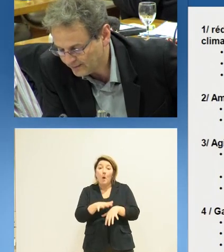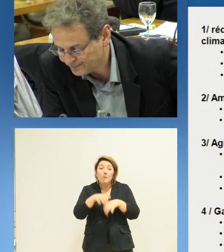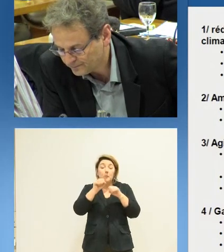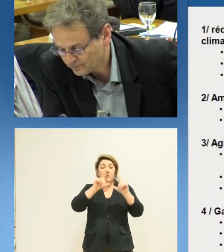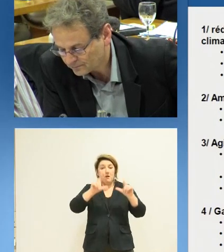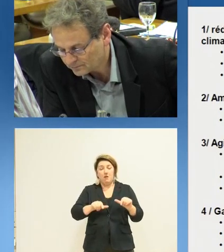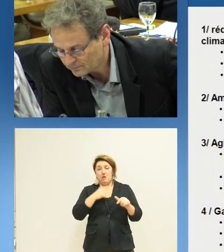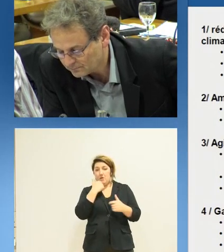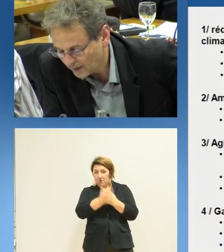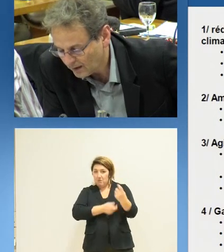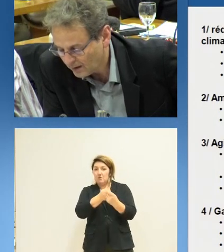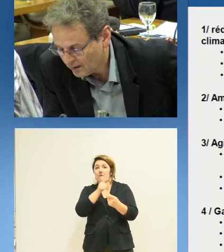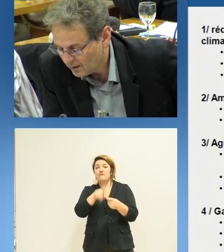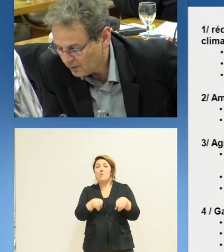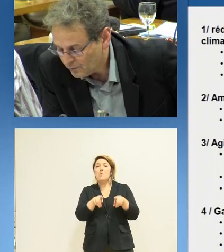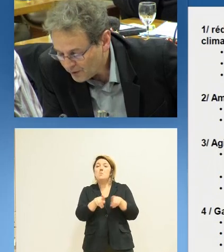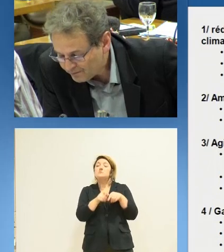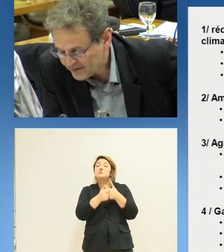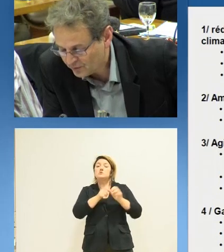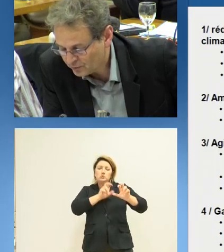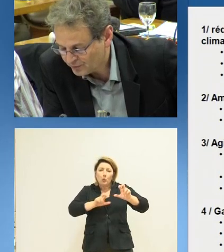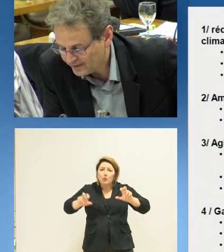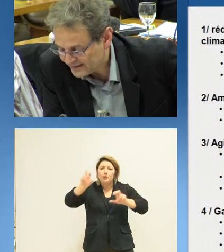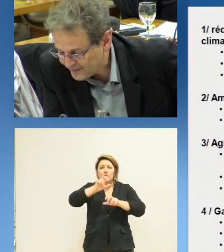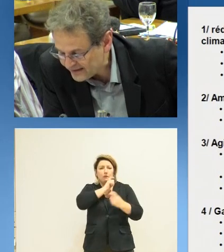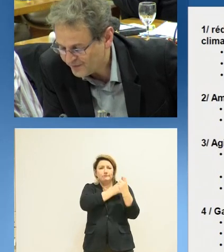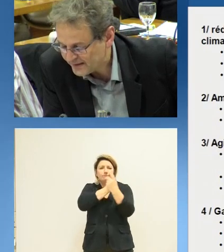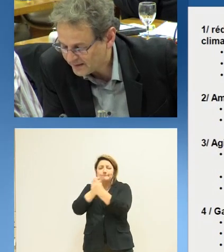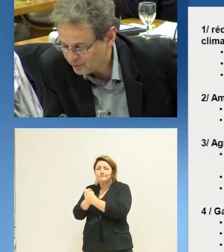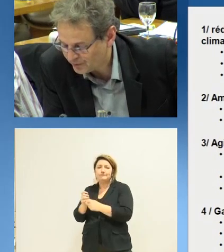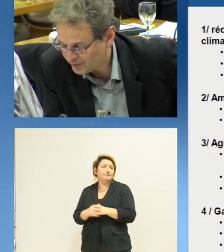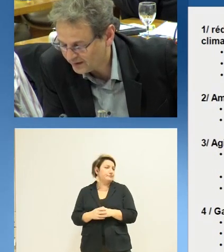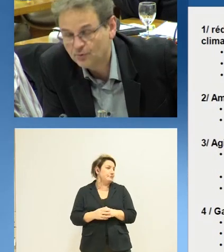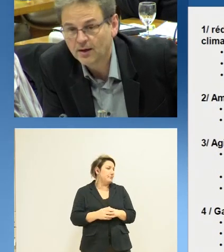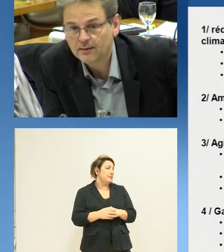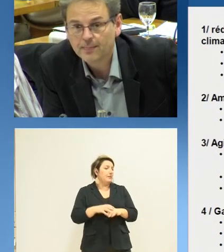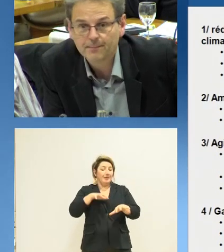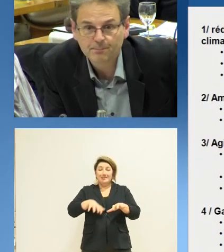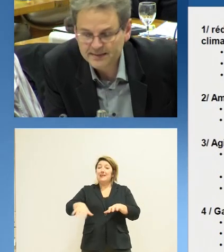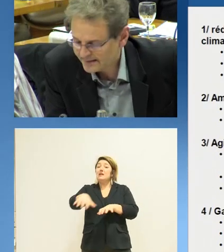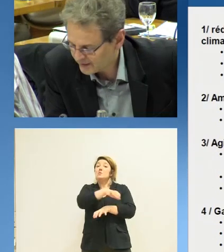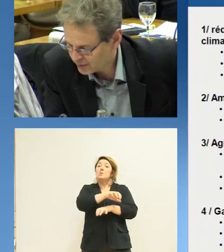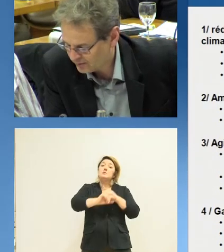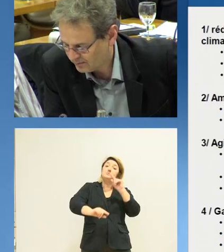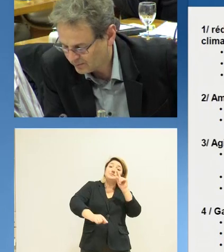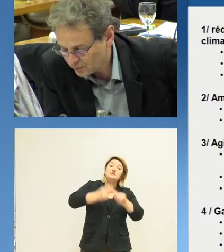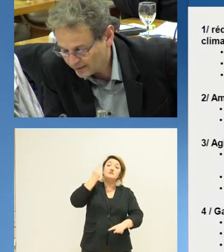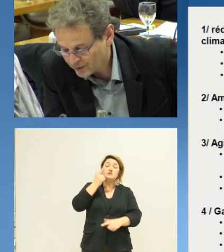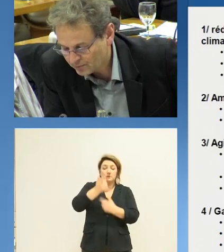approprié une bonne prise en compte des spécificités de notre territoire paysages